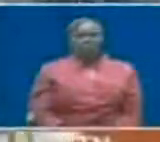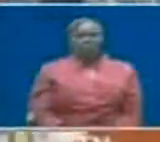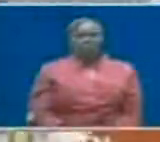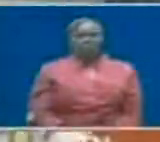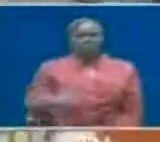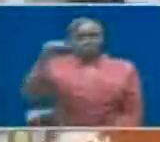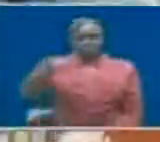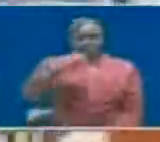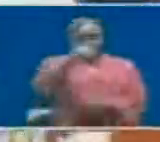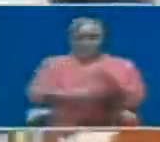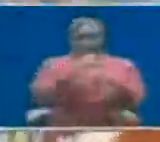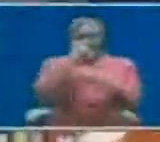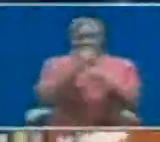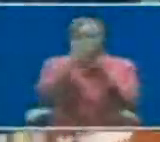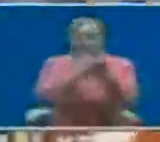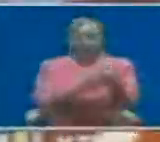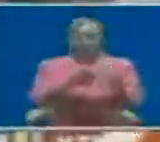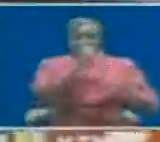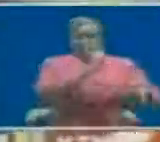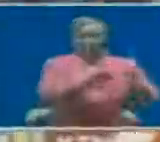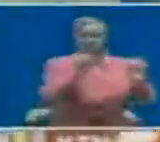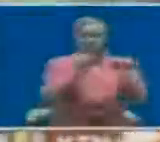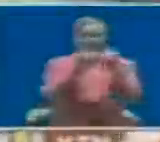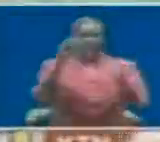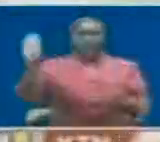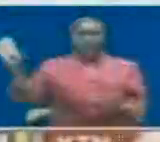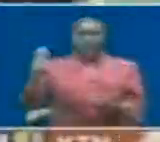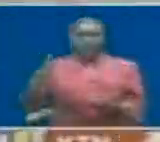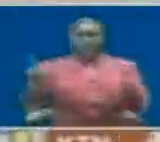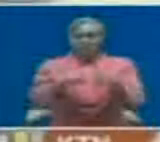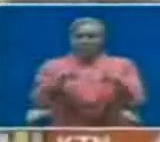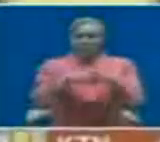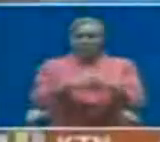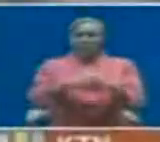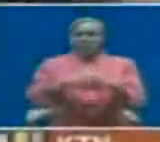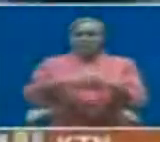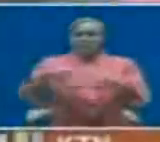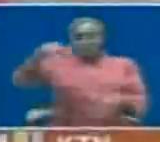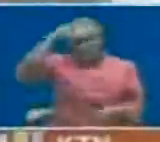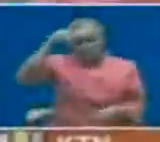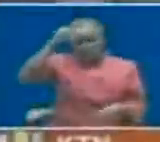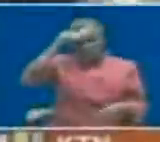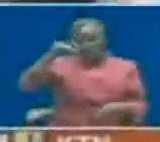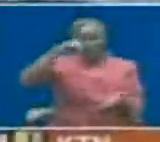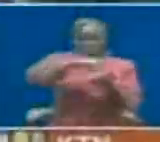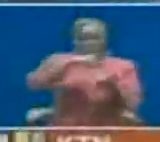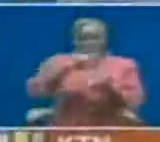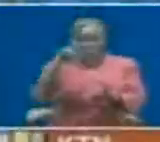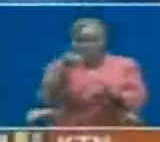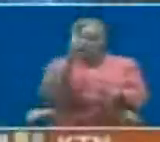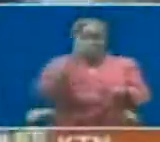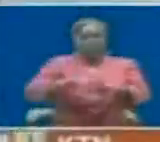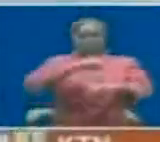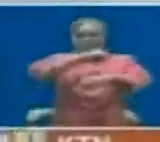Makala ya mwaka huu ya mbio za Baringo Half Marathon yataandaliwa katika eneo la Baringo, huku kitengo cha wanafunzi kikiorodheshwa kwa mara ya kwanza.